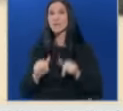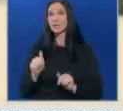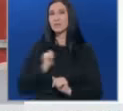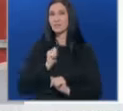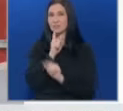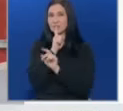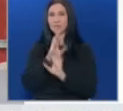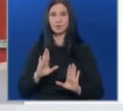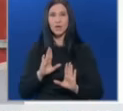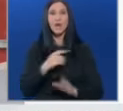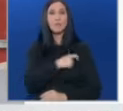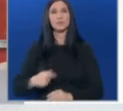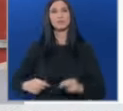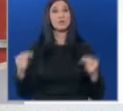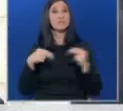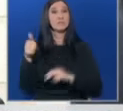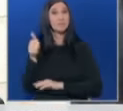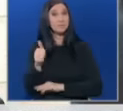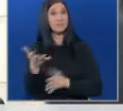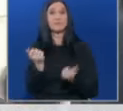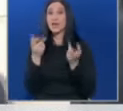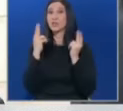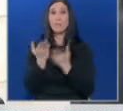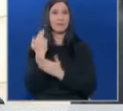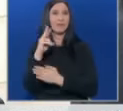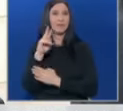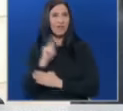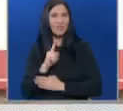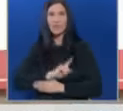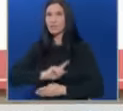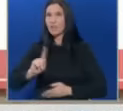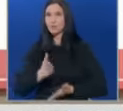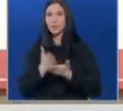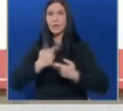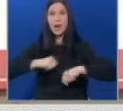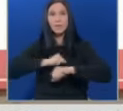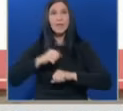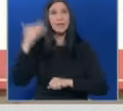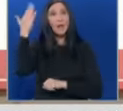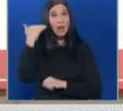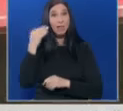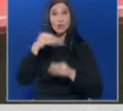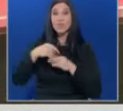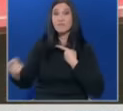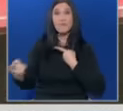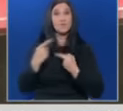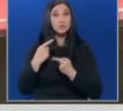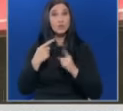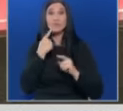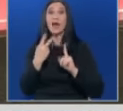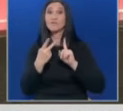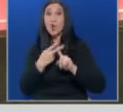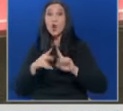запазват мълчание. Националният съвет на БСП взе решение преди два дни да не подкрепи кабинета Габриел и да участва в разговорите за втори